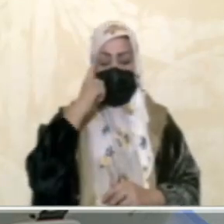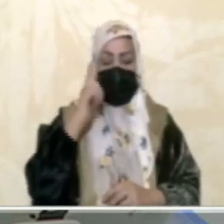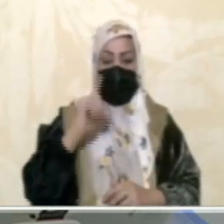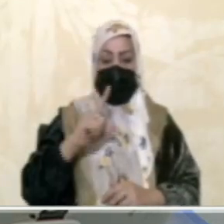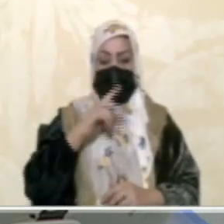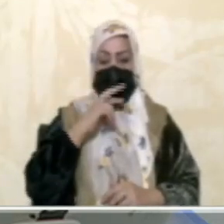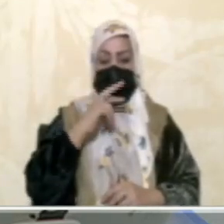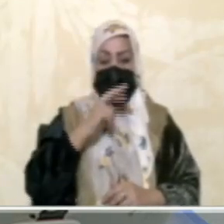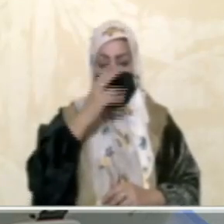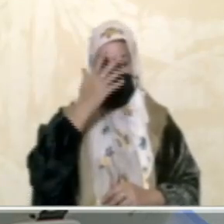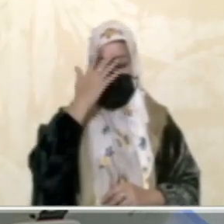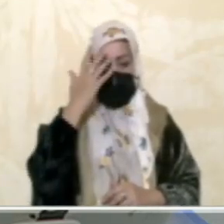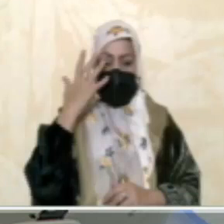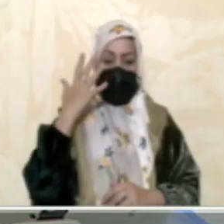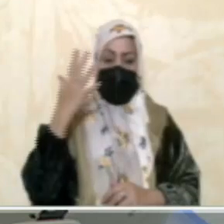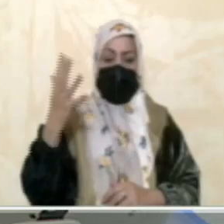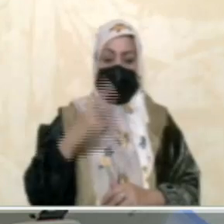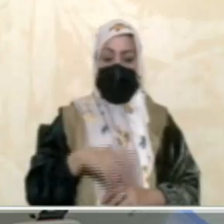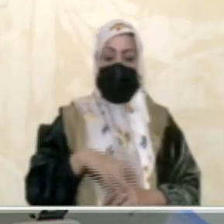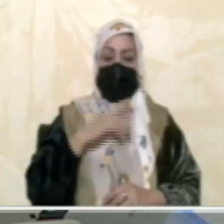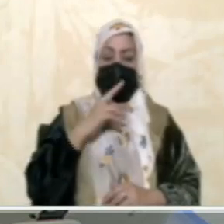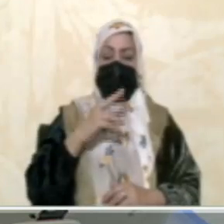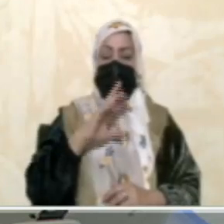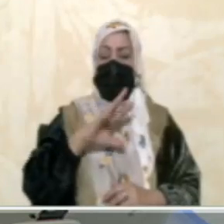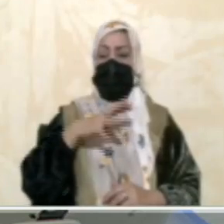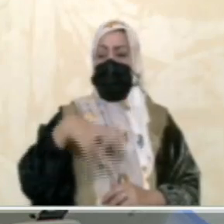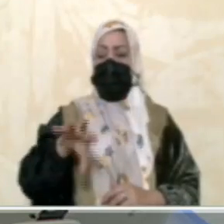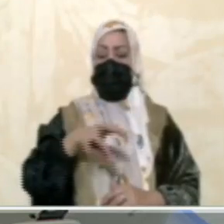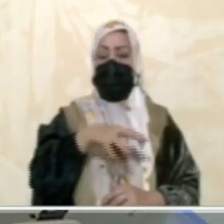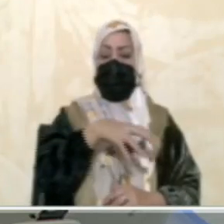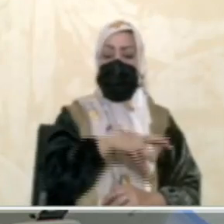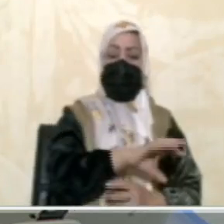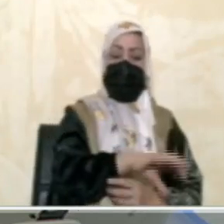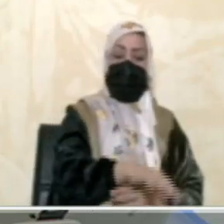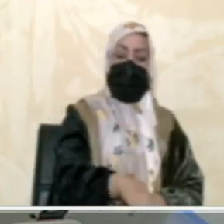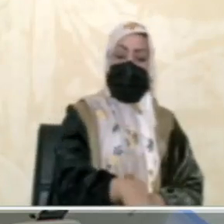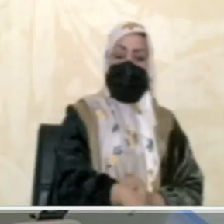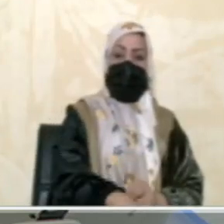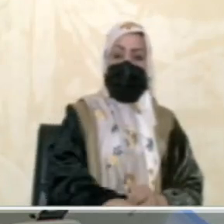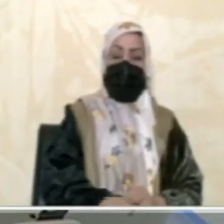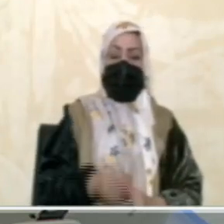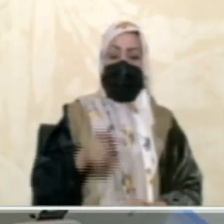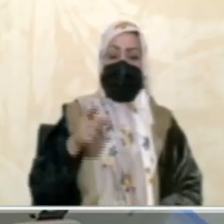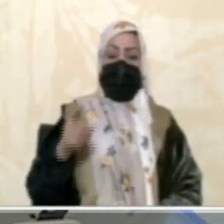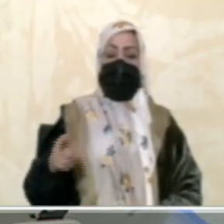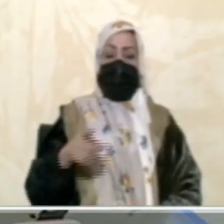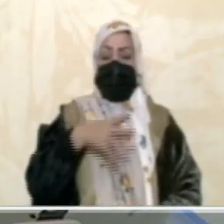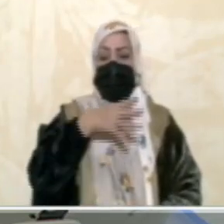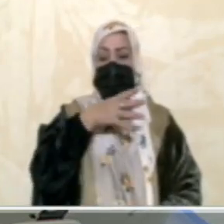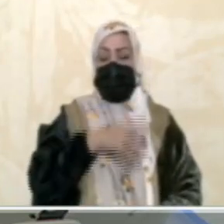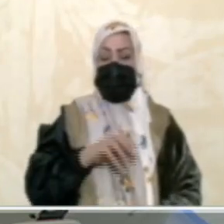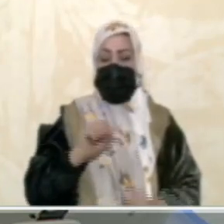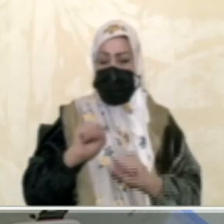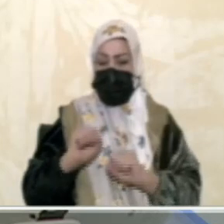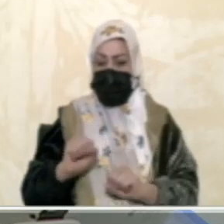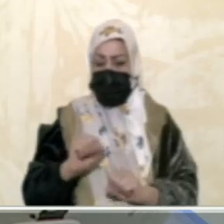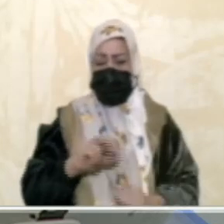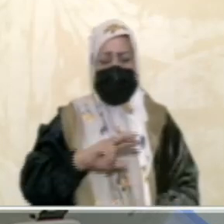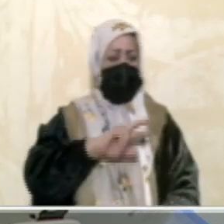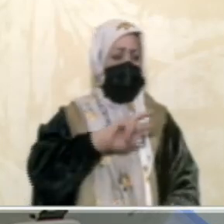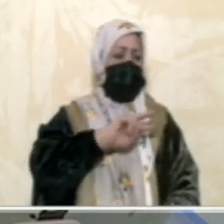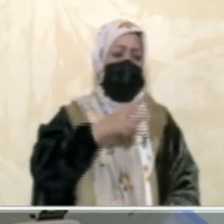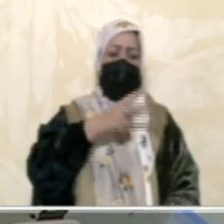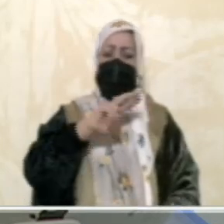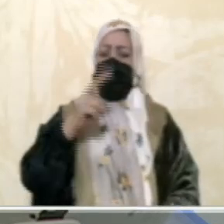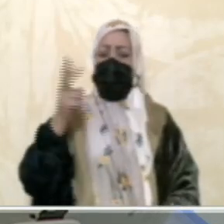التخصصات يعني انا لا نحن لا نحتكر هذا الامر او نقف به عند علم الشريعه فكل من له